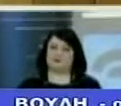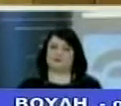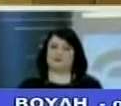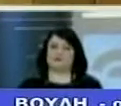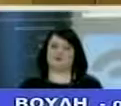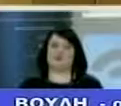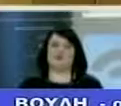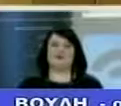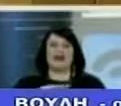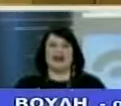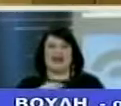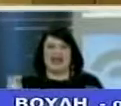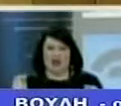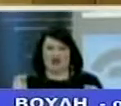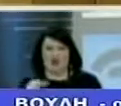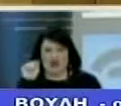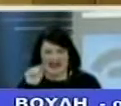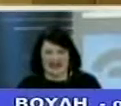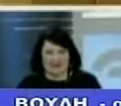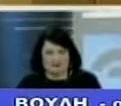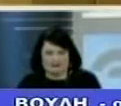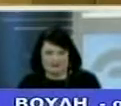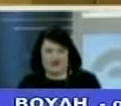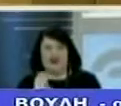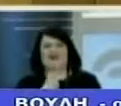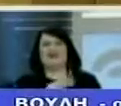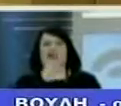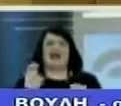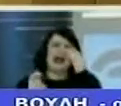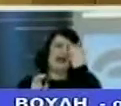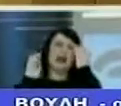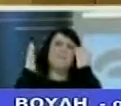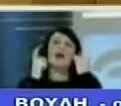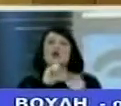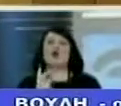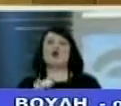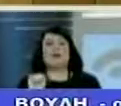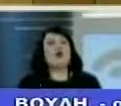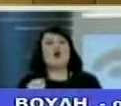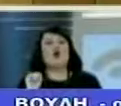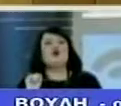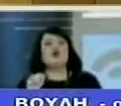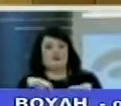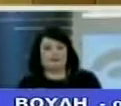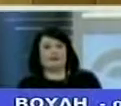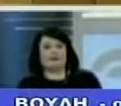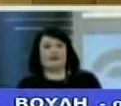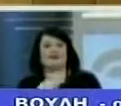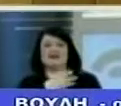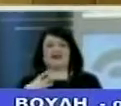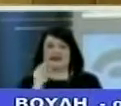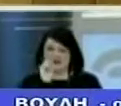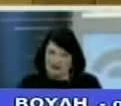επεκταθεί το ΝΑΤΟ στα Βαλκάνια. Ένα παλιό διαχρονικό ερώτημα. ΣΥΡΙΖΑ